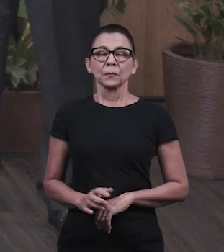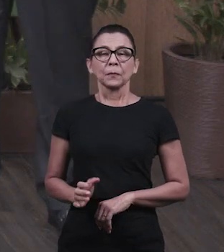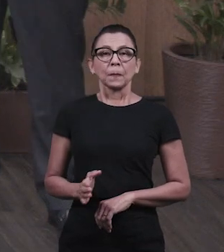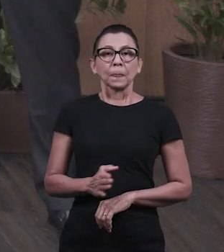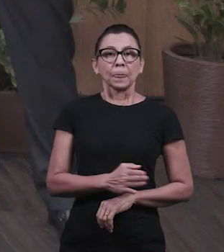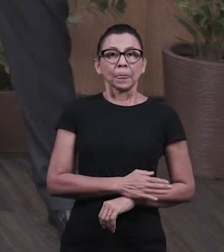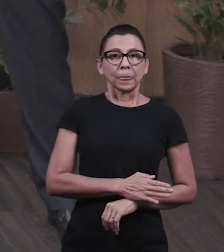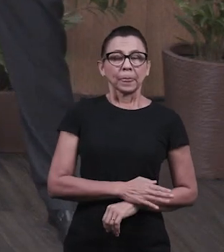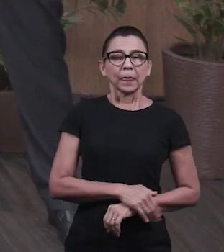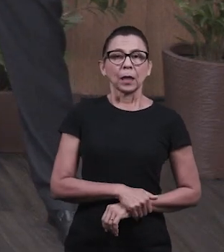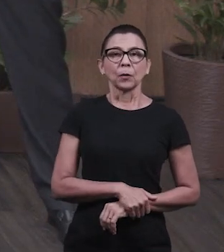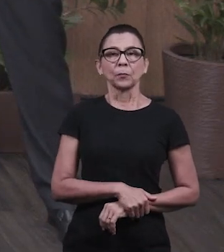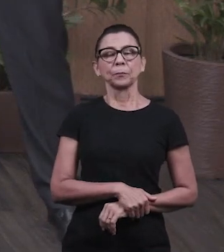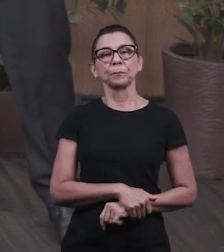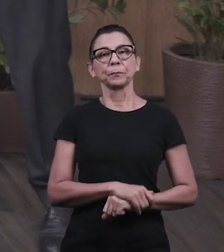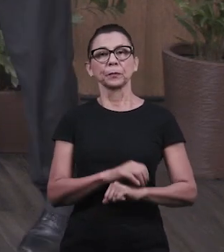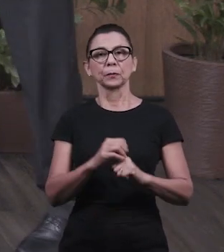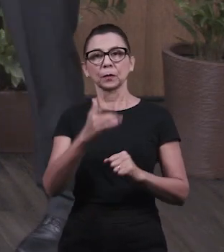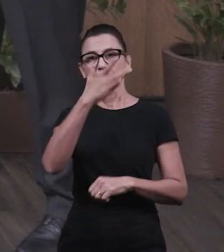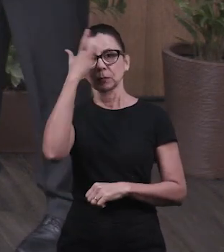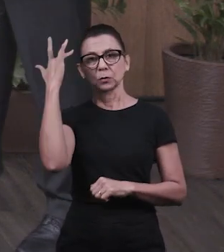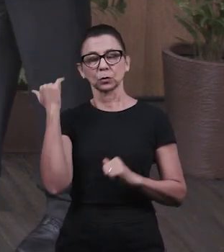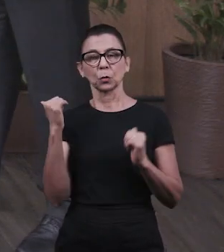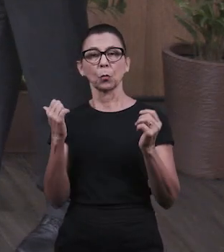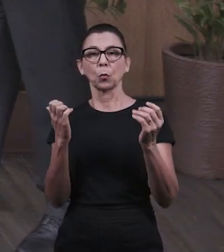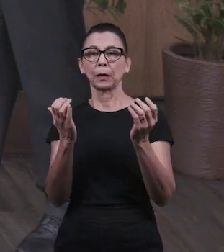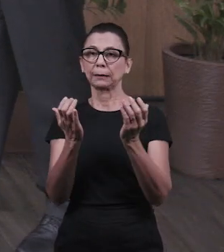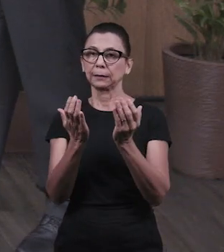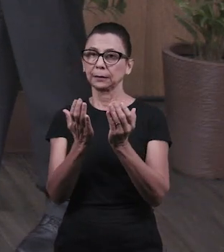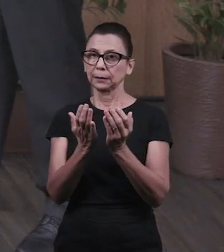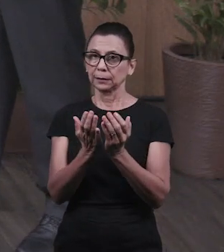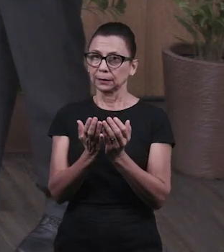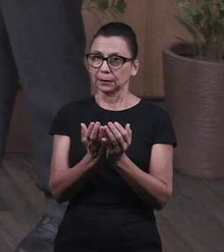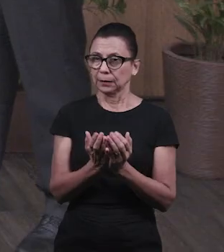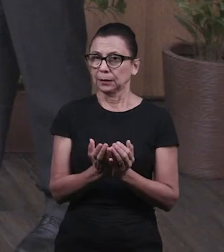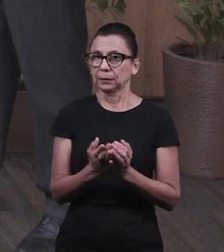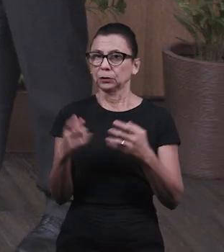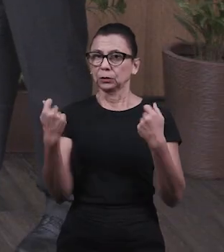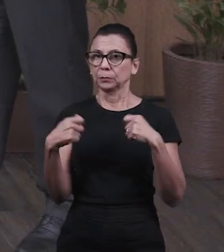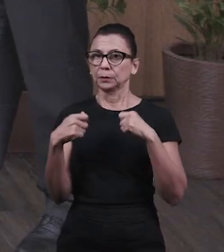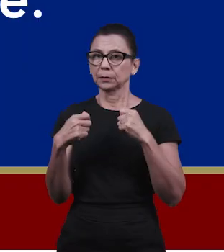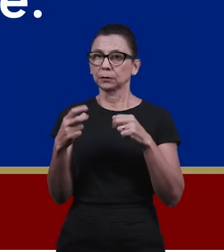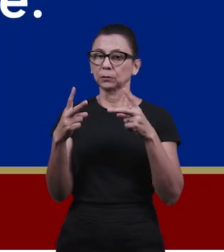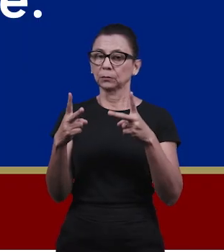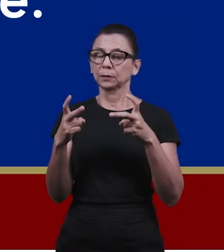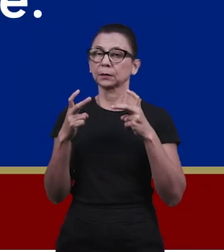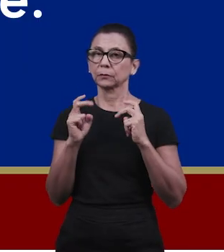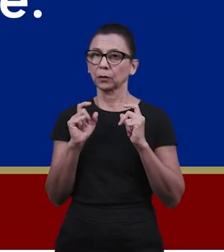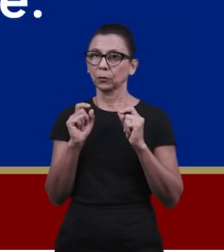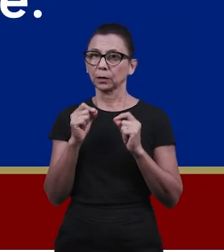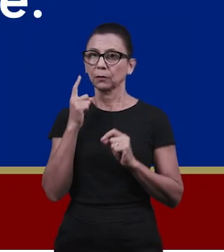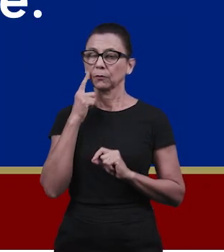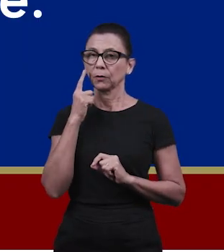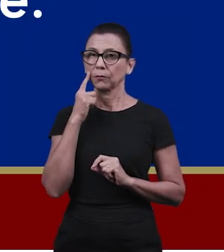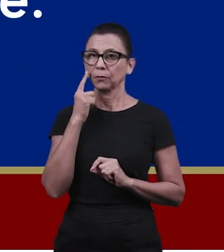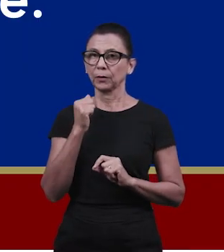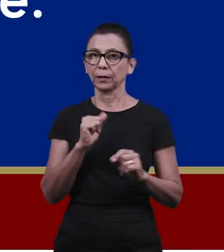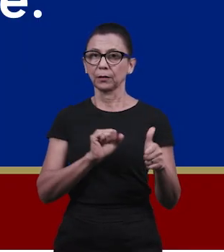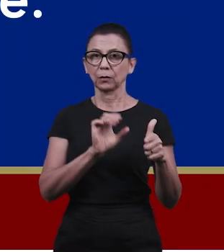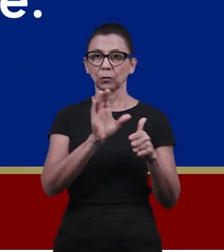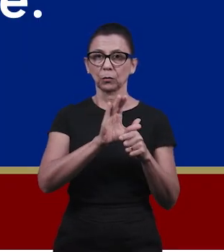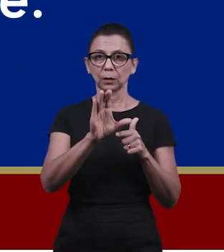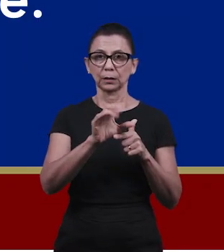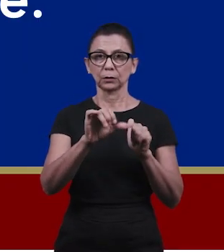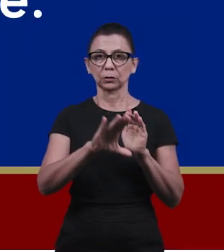должен быть чист от этой закваски. Мы можем увидеть, например, 1 Коринфянам 5. Итак,